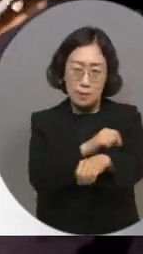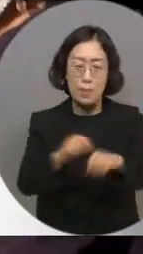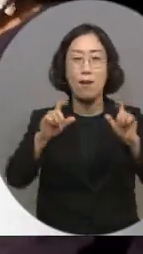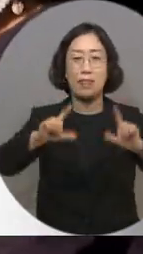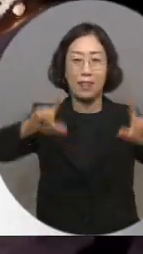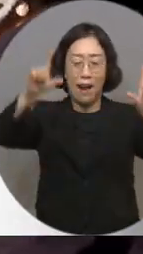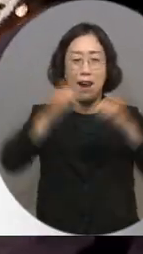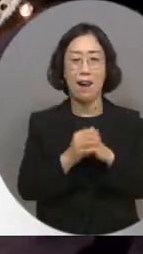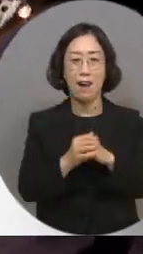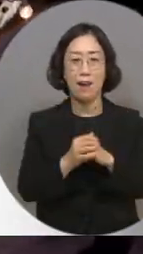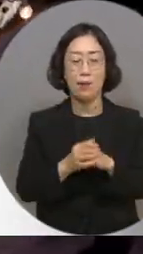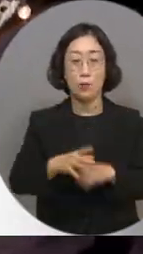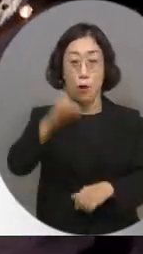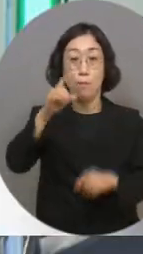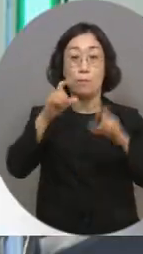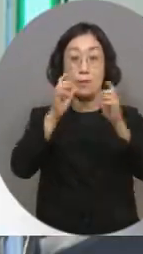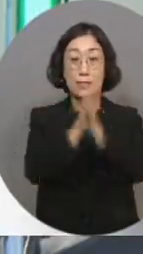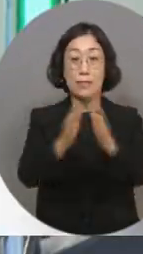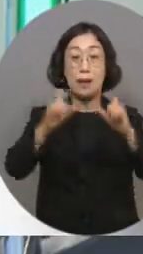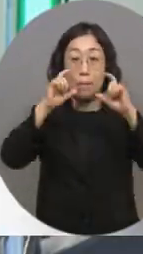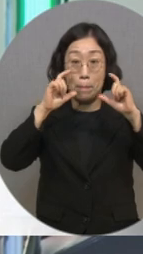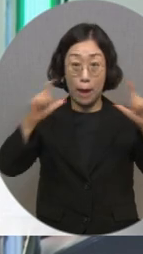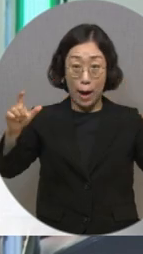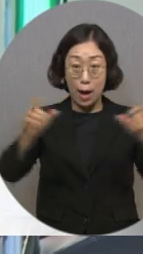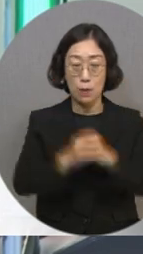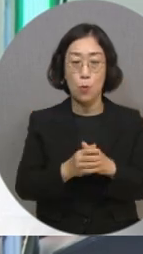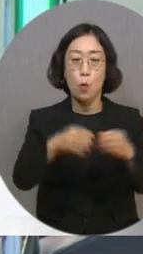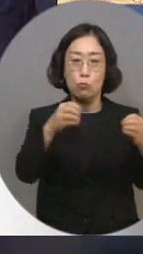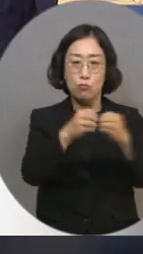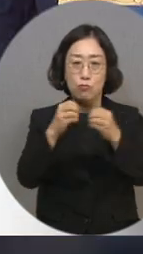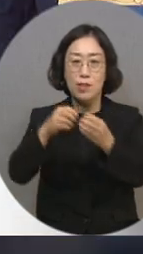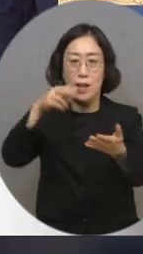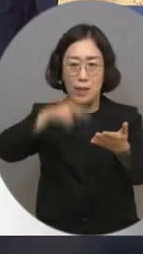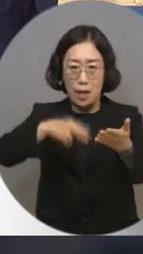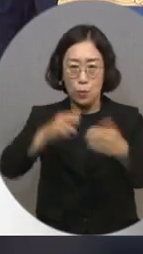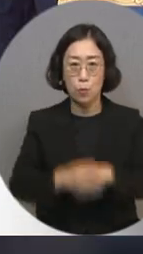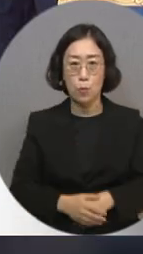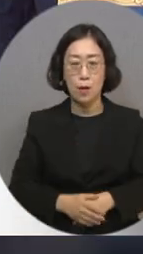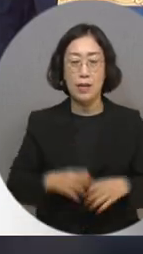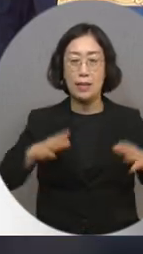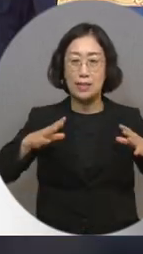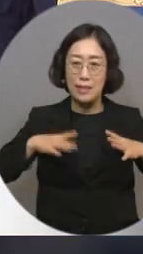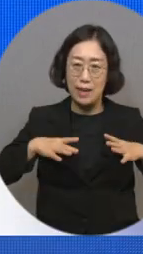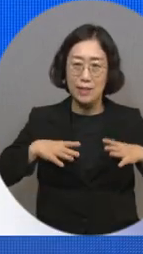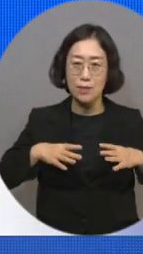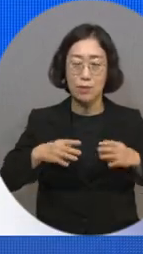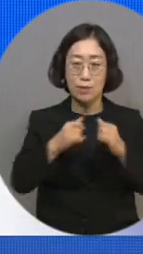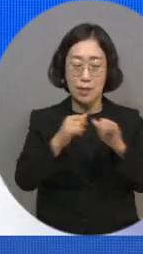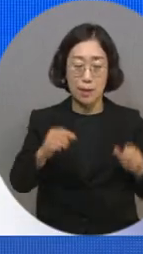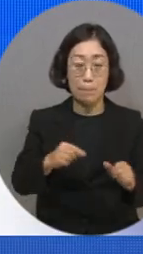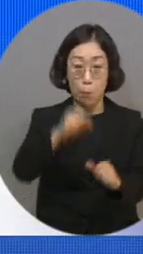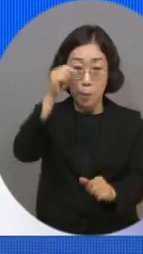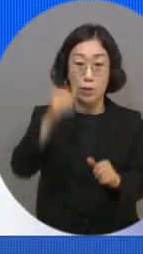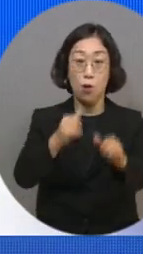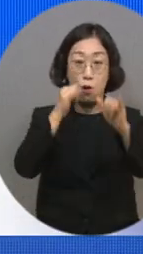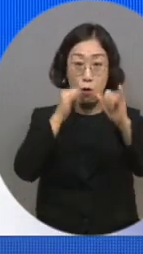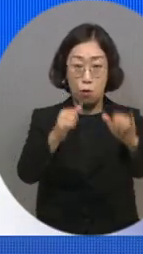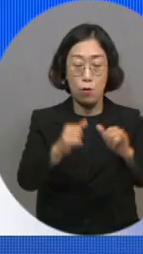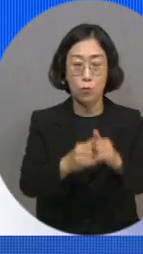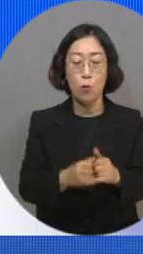기념식에선 개선언을 시작으로 도민 헌장 낭독, 자랑스런 전남인 시상, 기념사 및